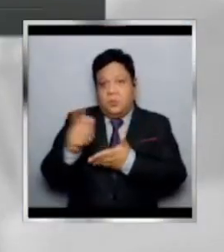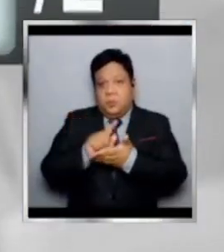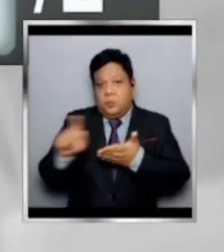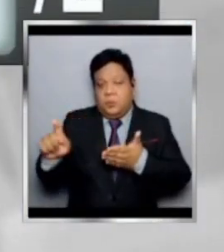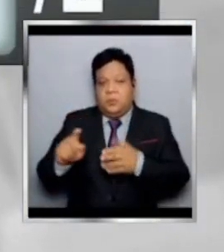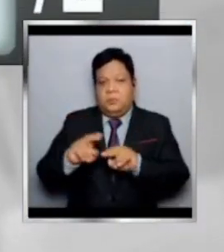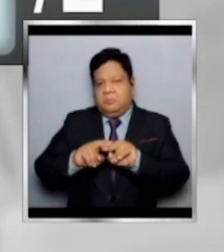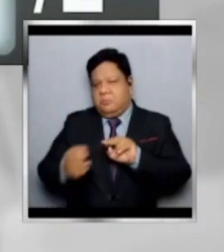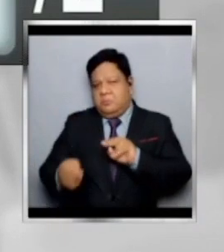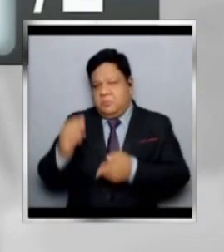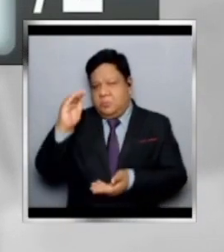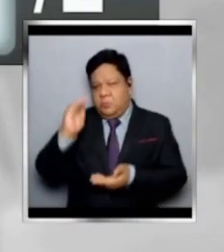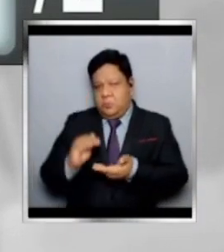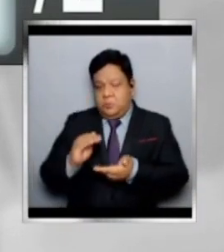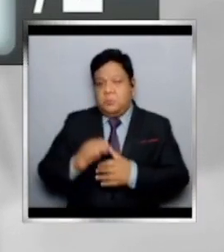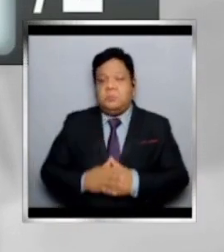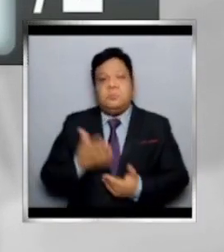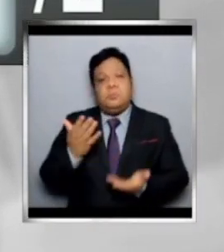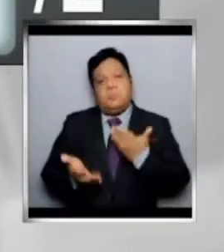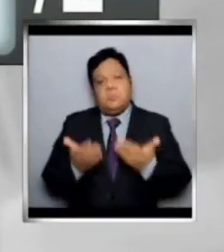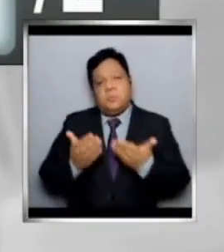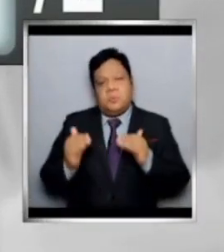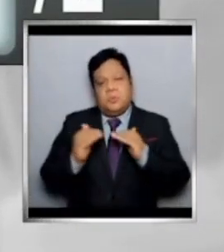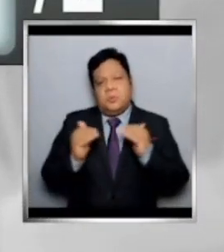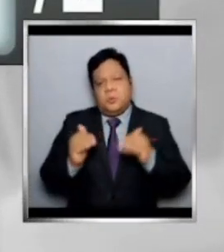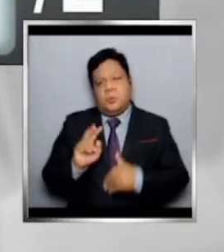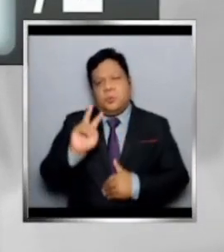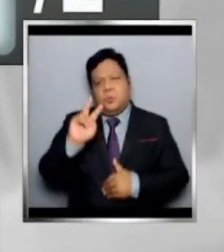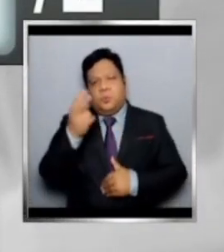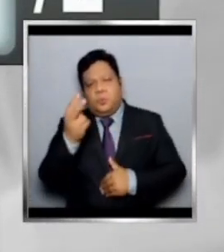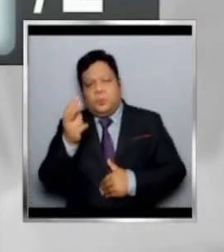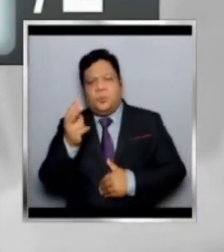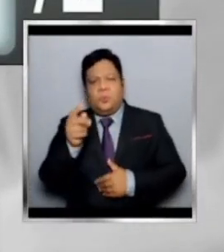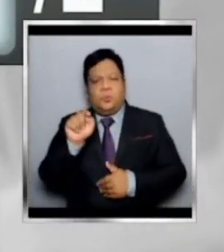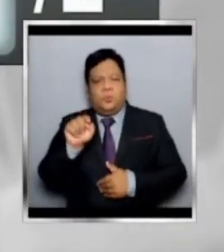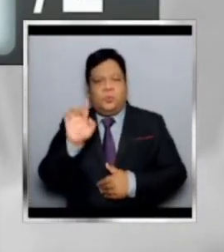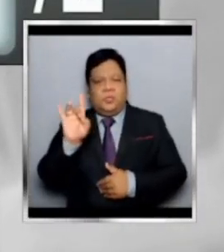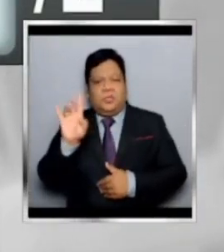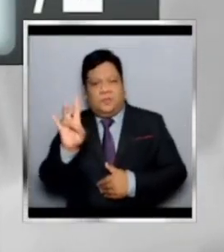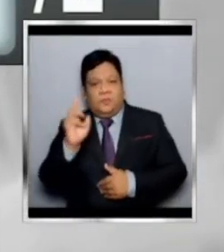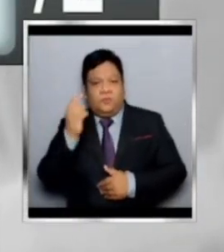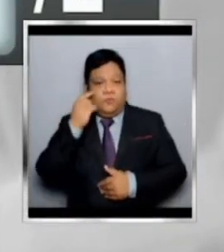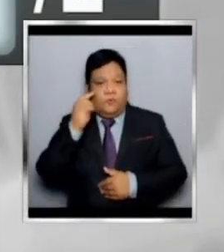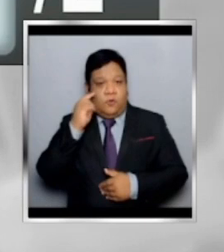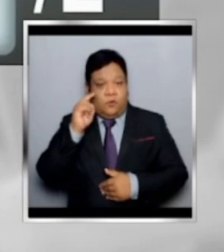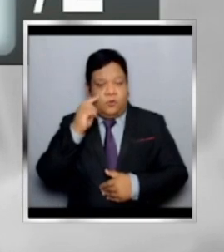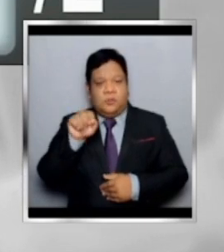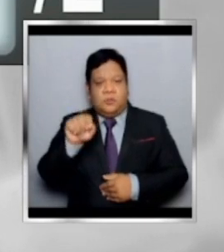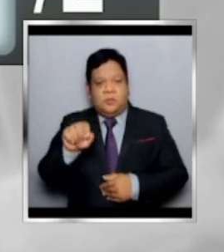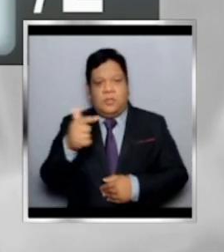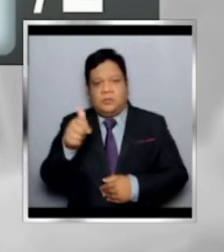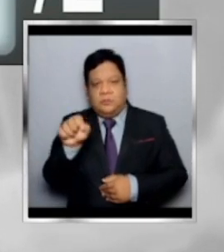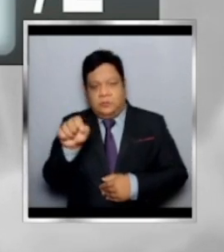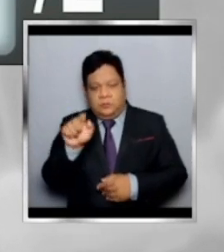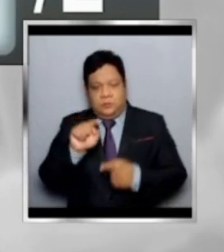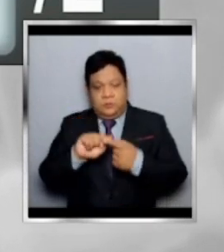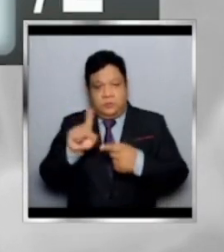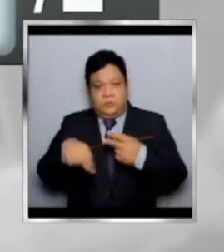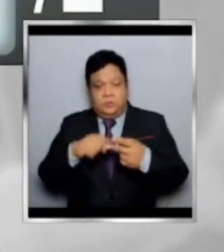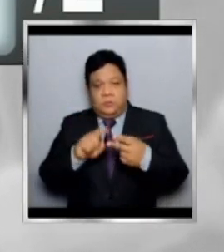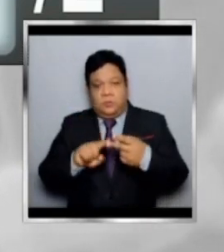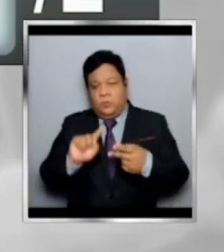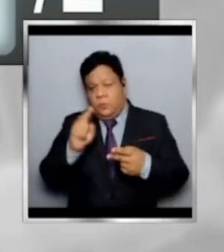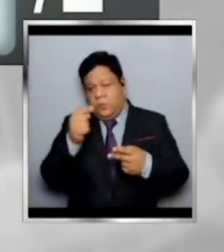of Energy, hanggang 2 pesos and 87 centavos ang rollback sa kada litro ng gasolina, 1 peso and